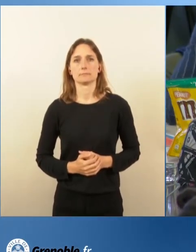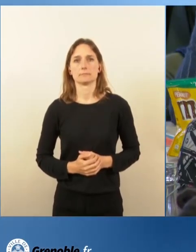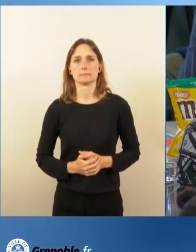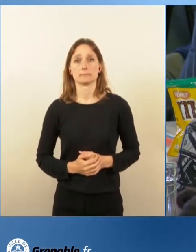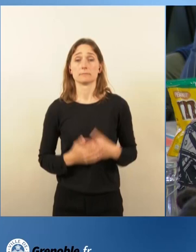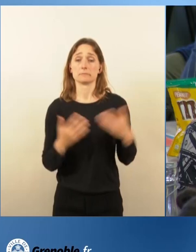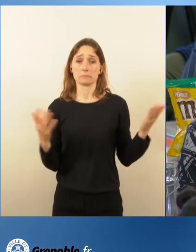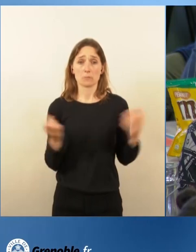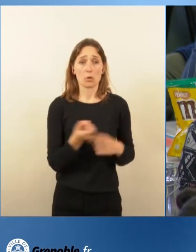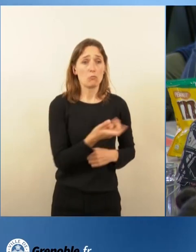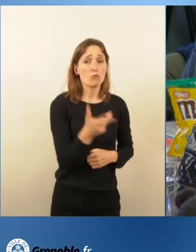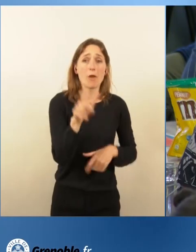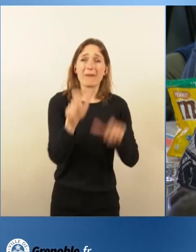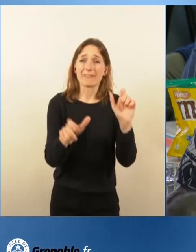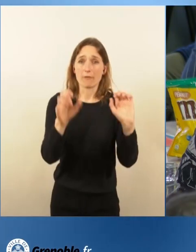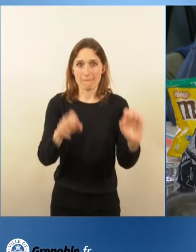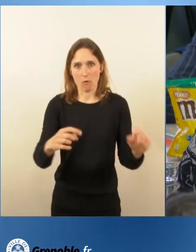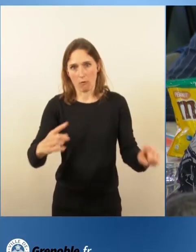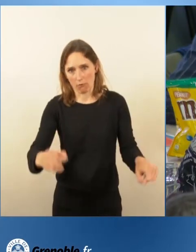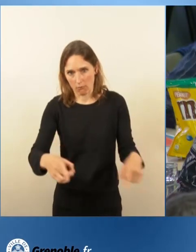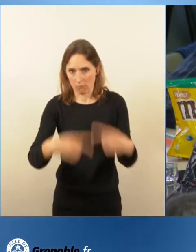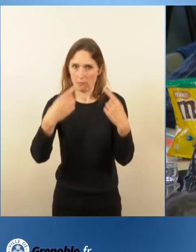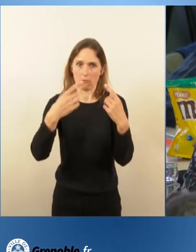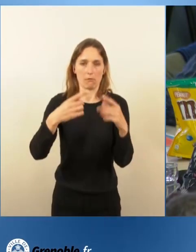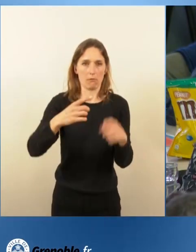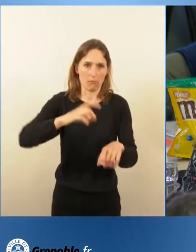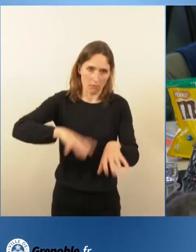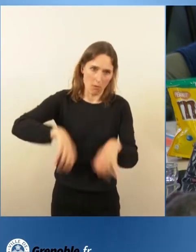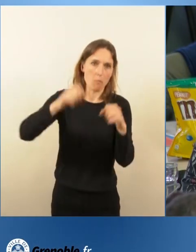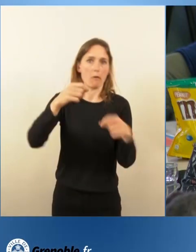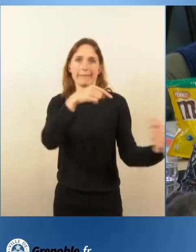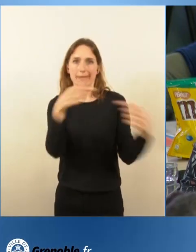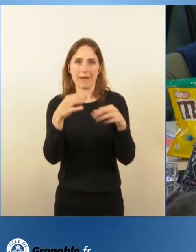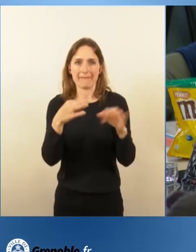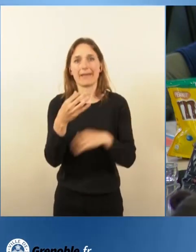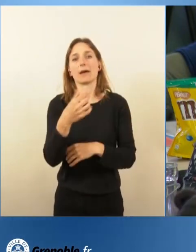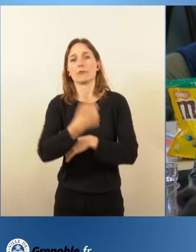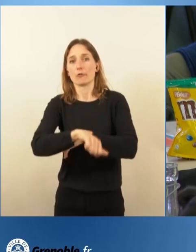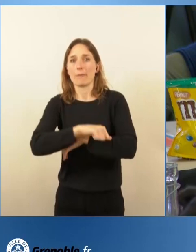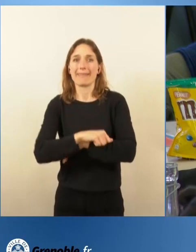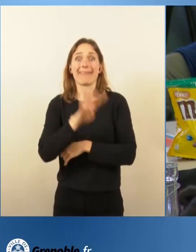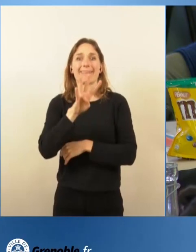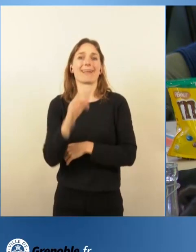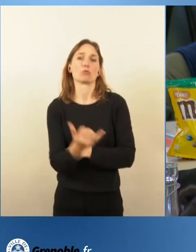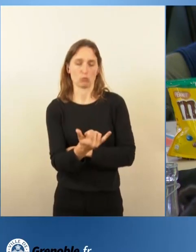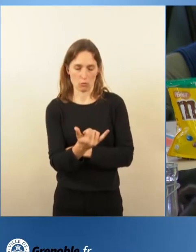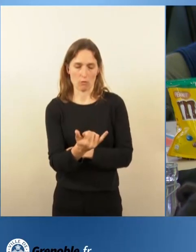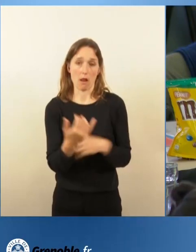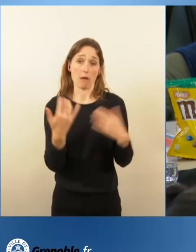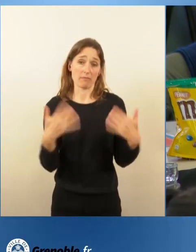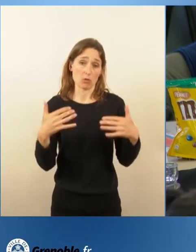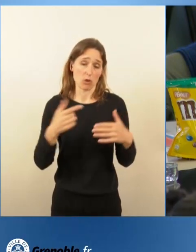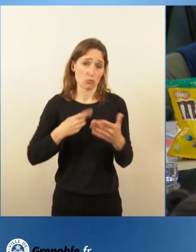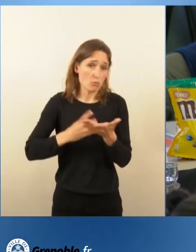alors certains ont voulu relancer le débat sur la semaine de 4 jours alors la semaine de 4 jours nous avons voté un projet